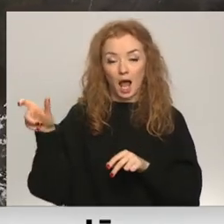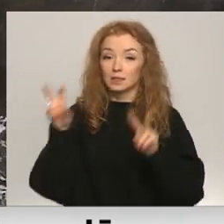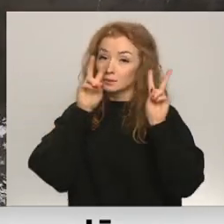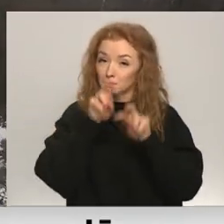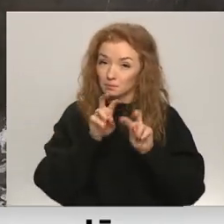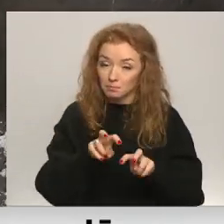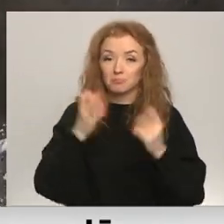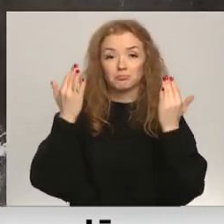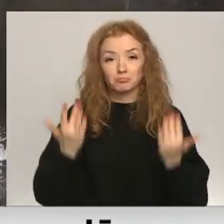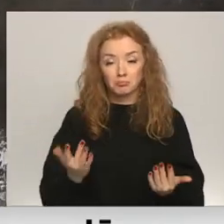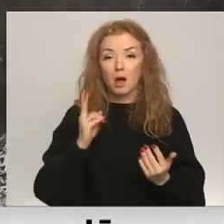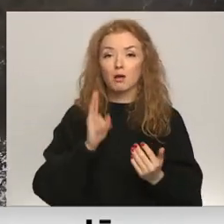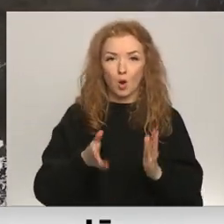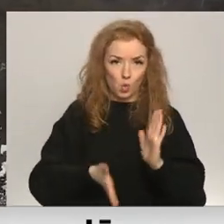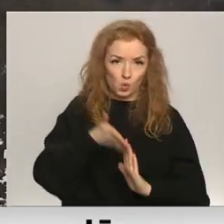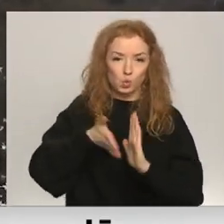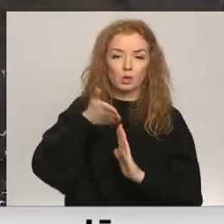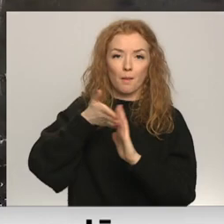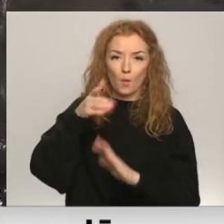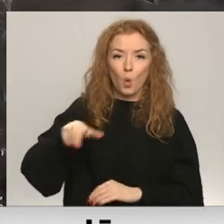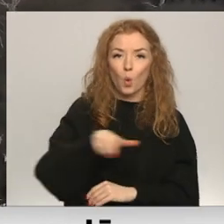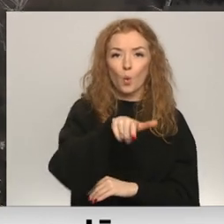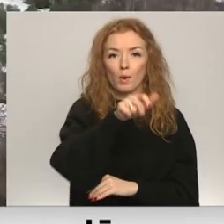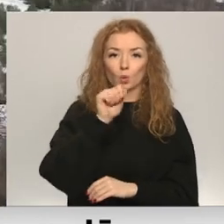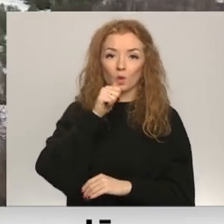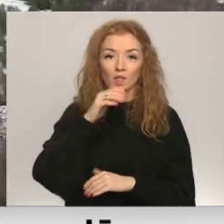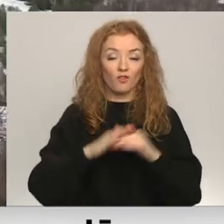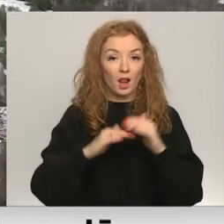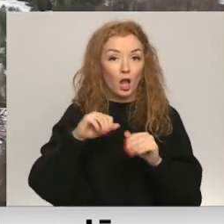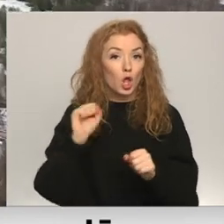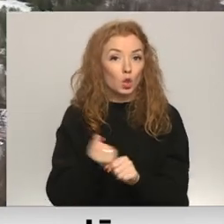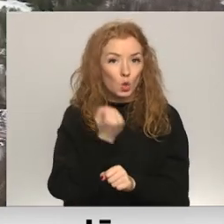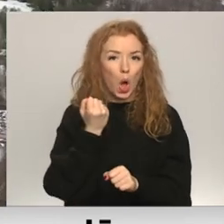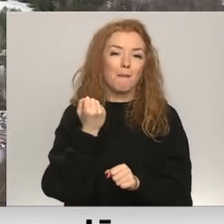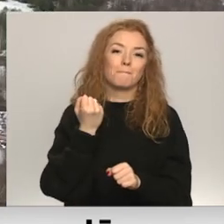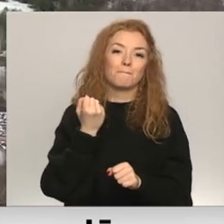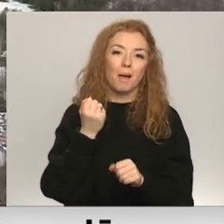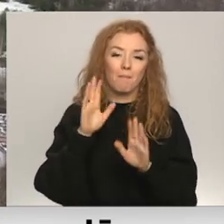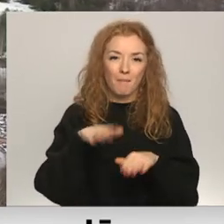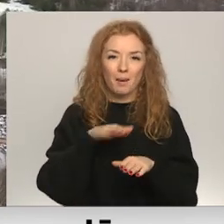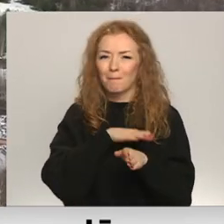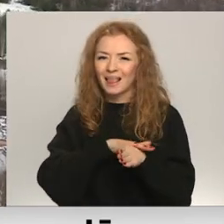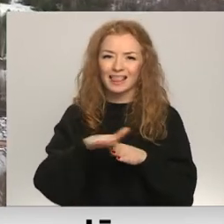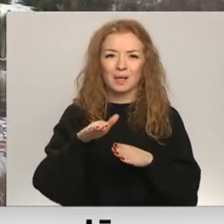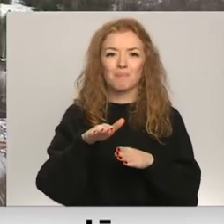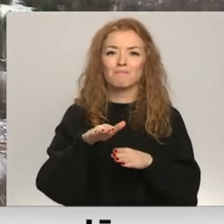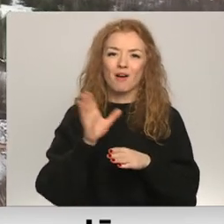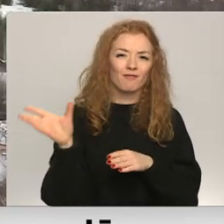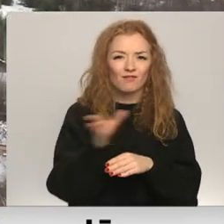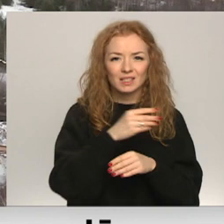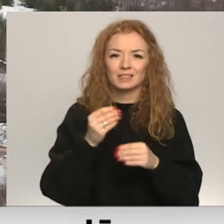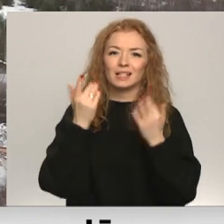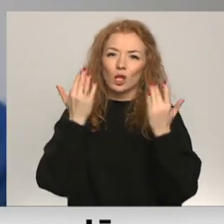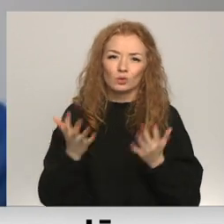liecina, ka krietni ir uzlabojusies Stropicas upes ūdens kvalitāte, taču runāt par pilnu ekoloģiskās avārijas seku apzināšanu vēl